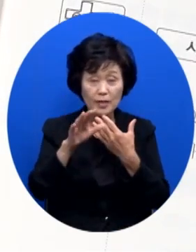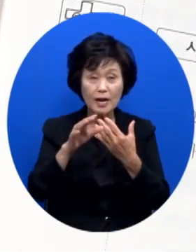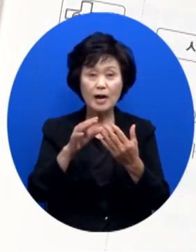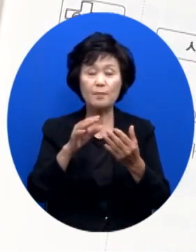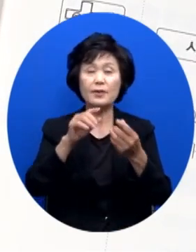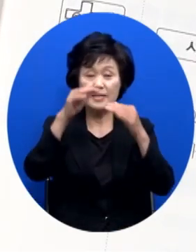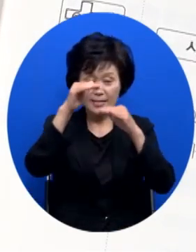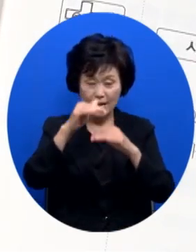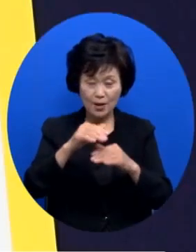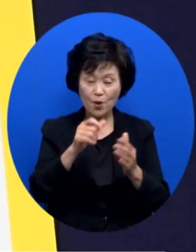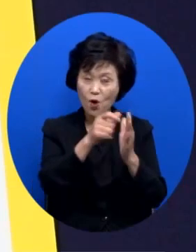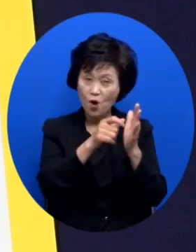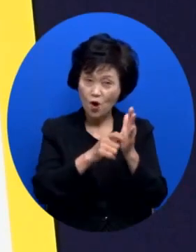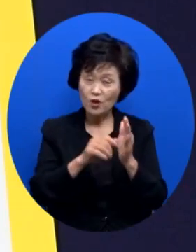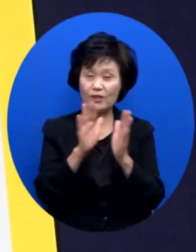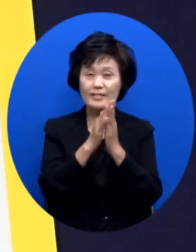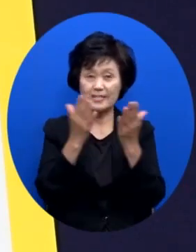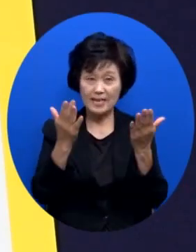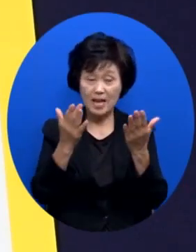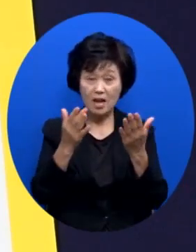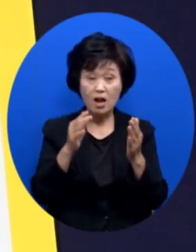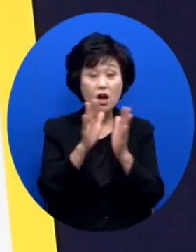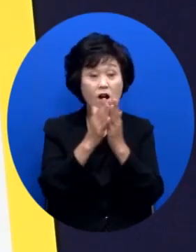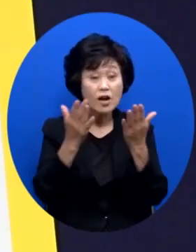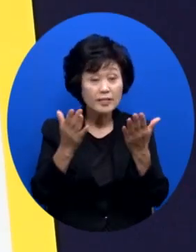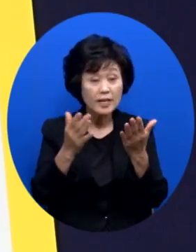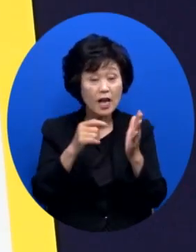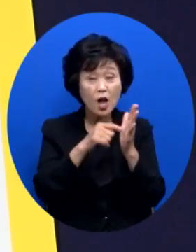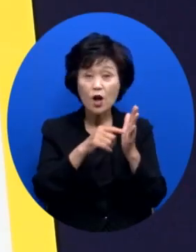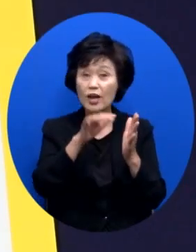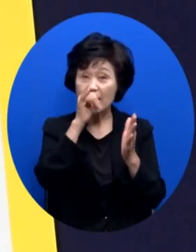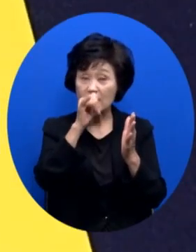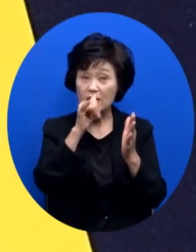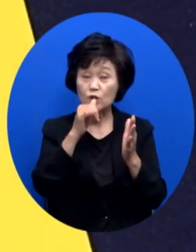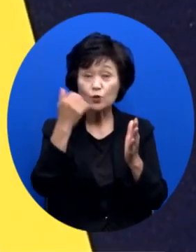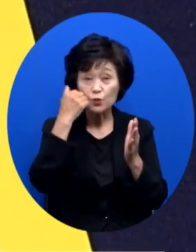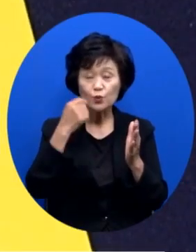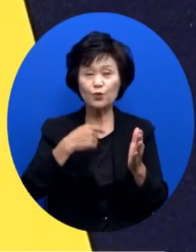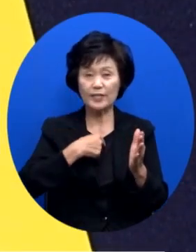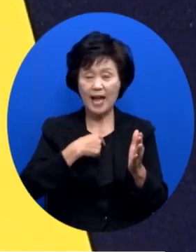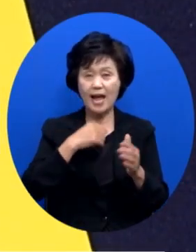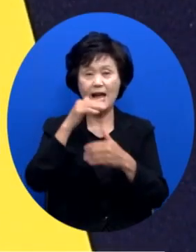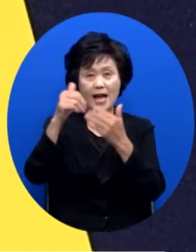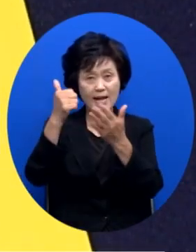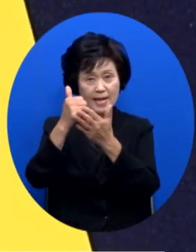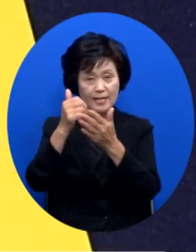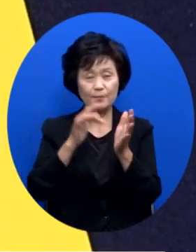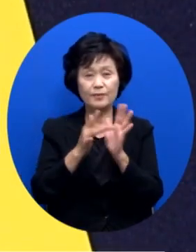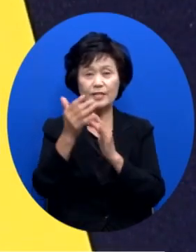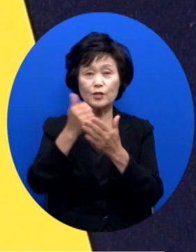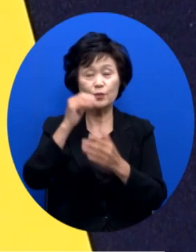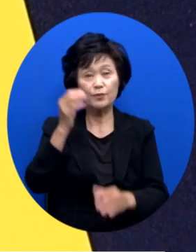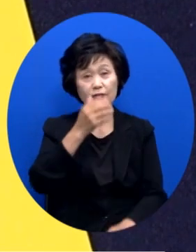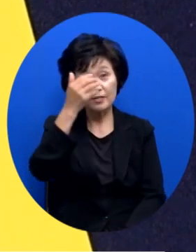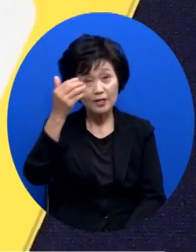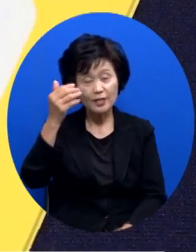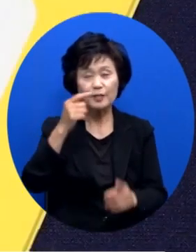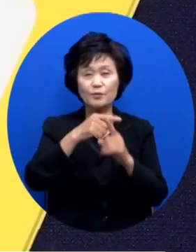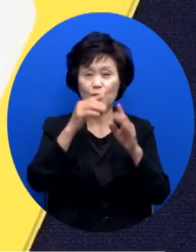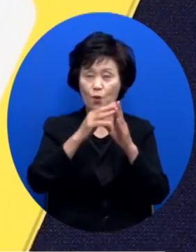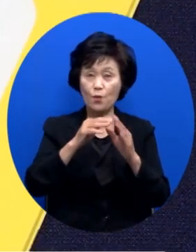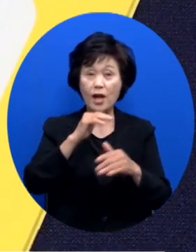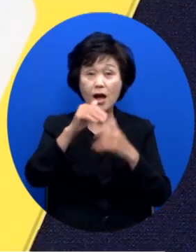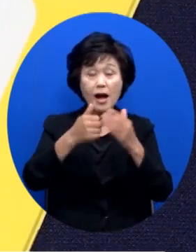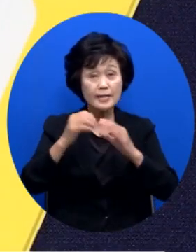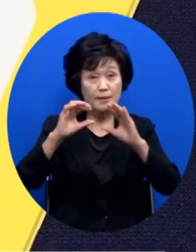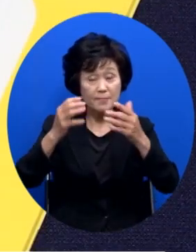교육과정으로 구성됐습니다. 문답집이 제시하는 나, 하나님, 예수님, 성령님, 교회, 하나님